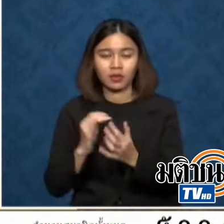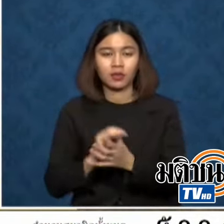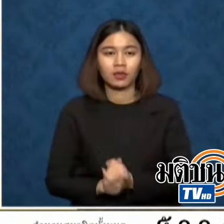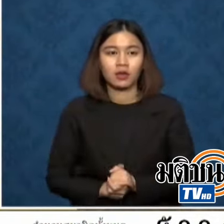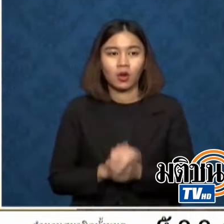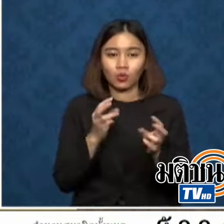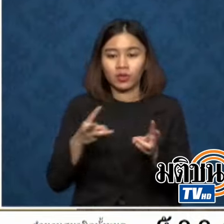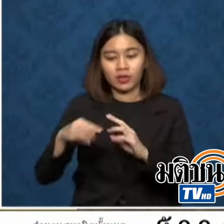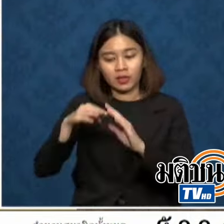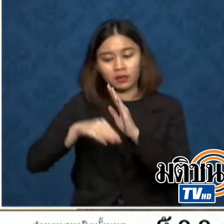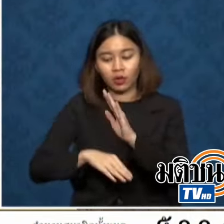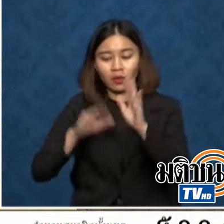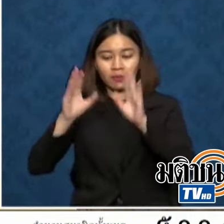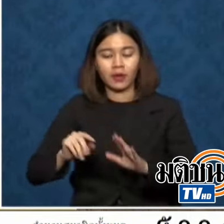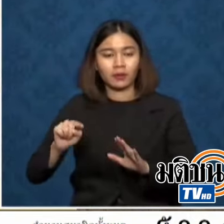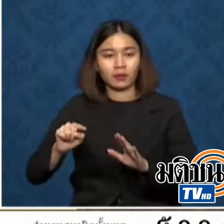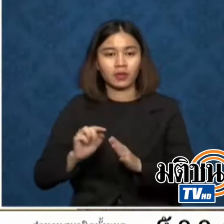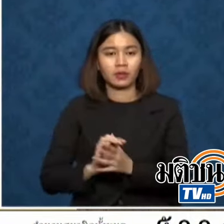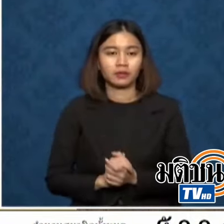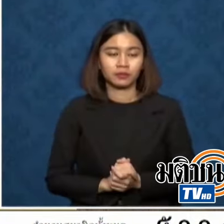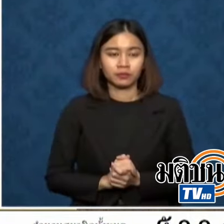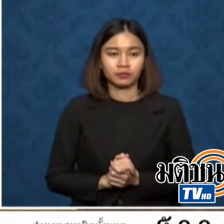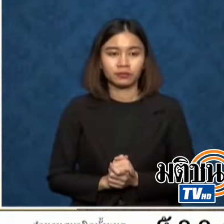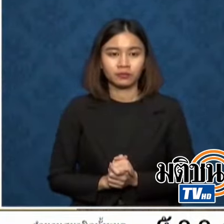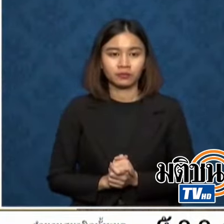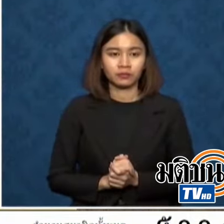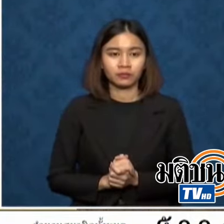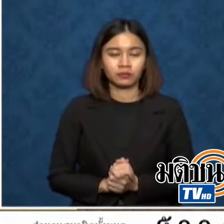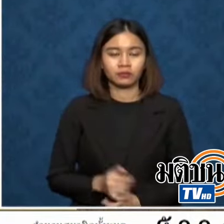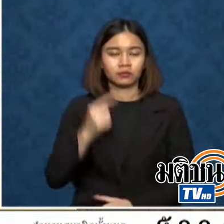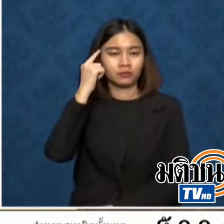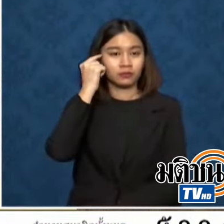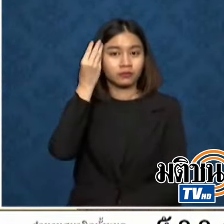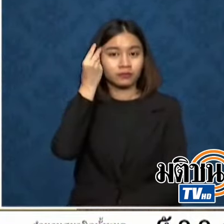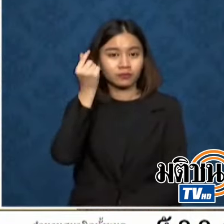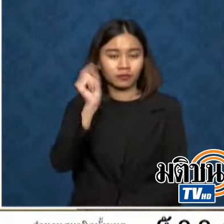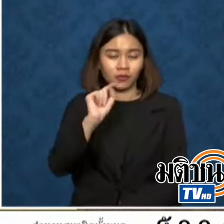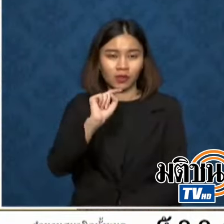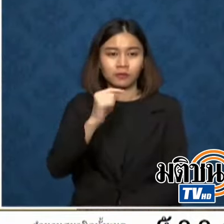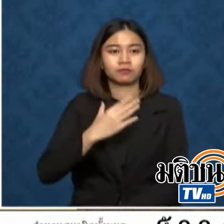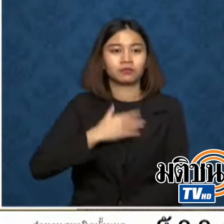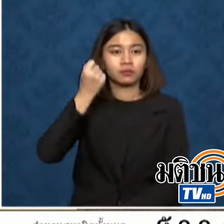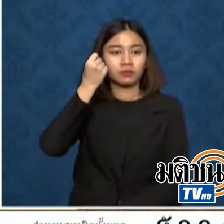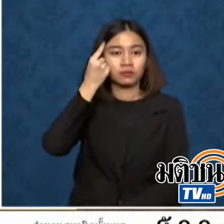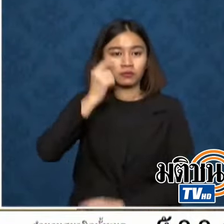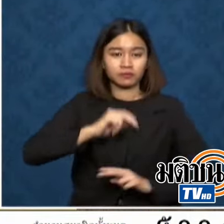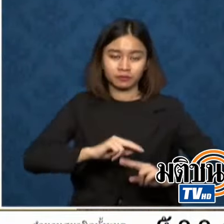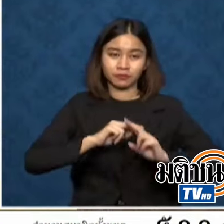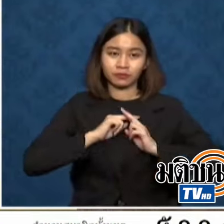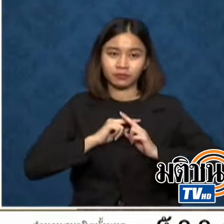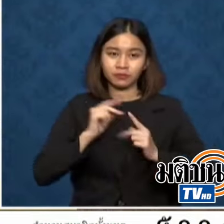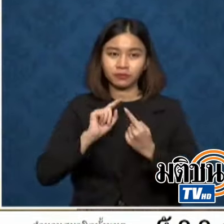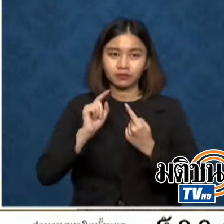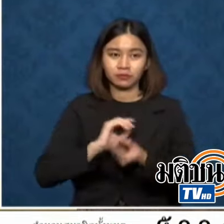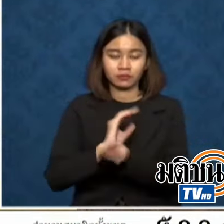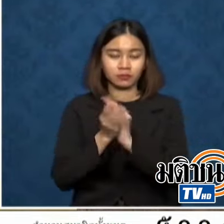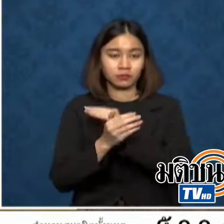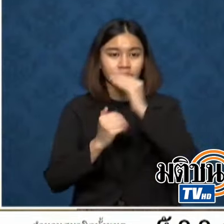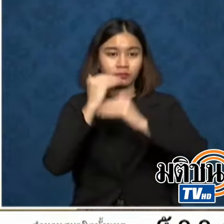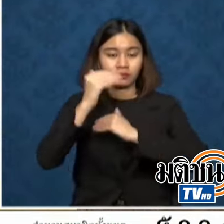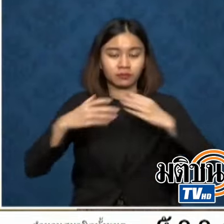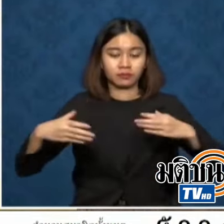ว่าจะใช้วิธีแบบนี้ท่านอาจจะคิดบอกว่าก็ผมเข้าใจไปเองว่าการปฏิรูปกอง